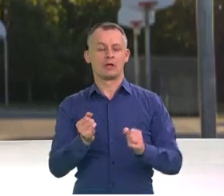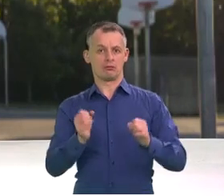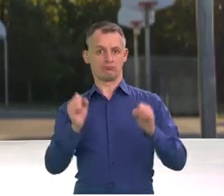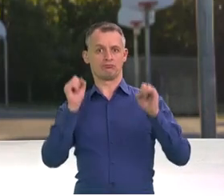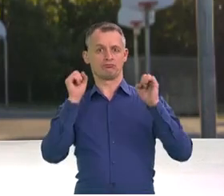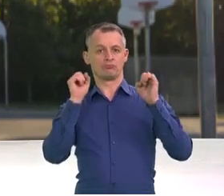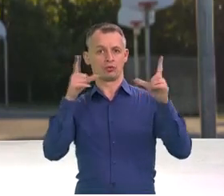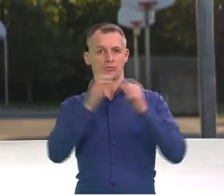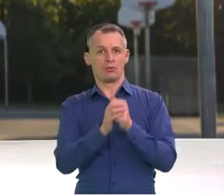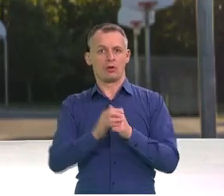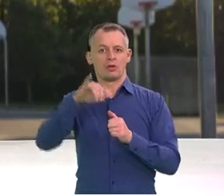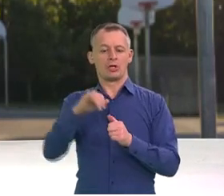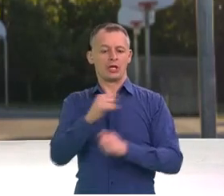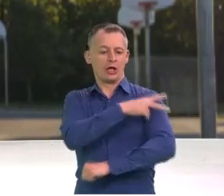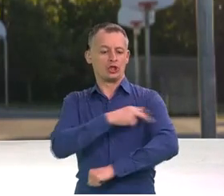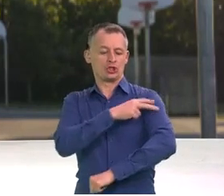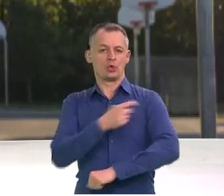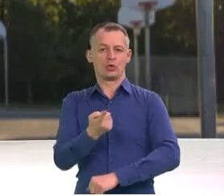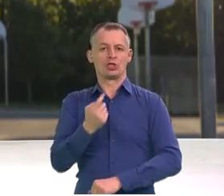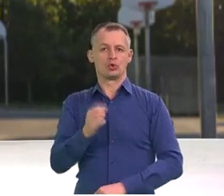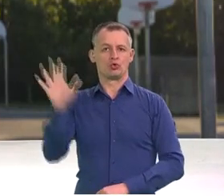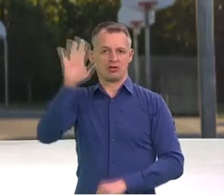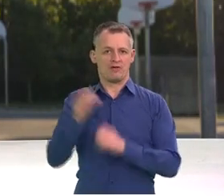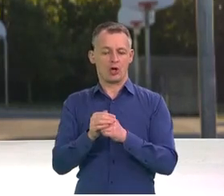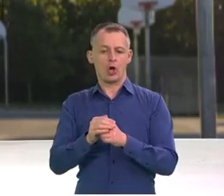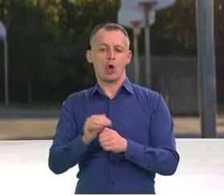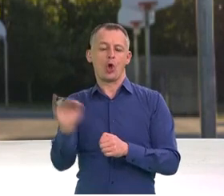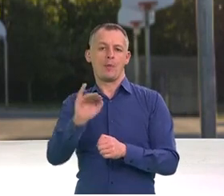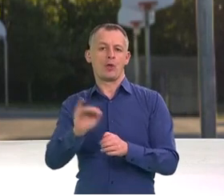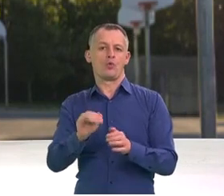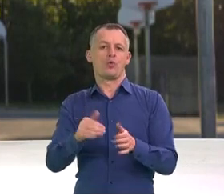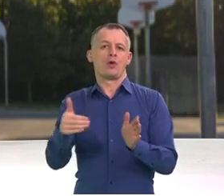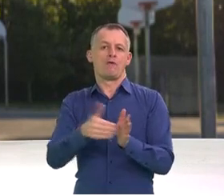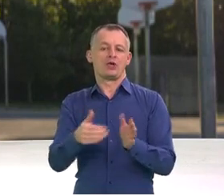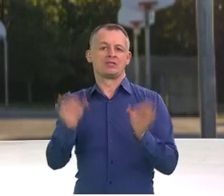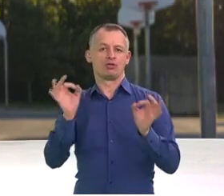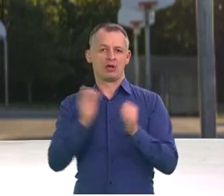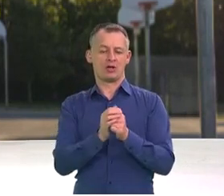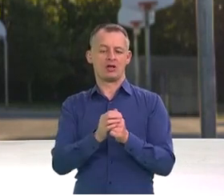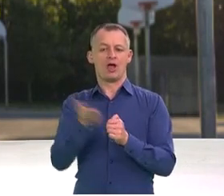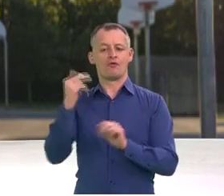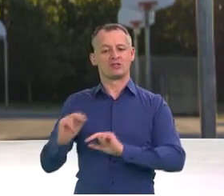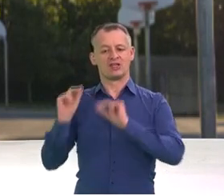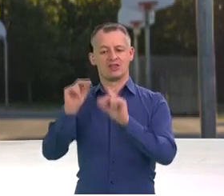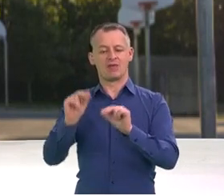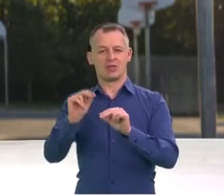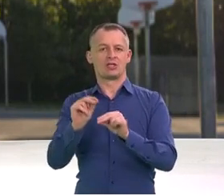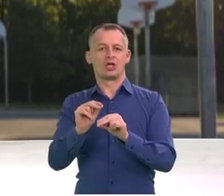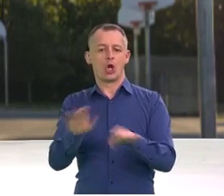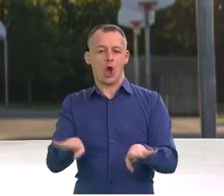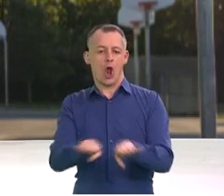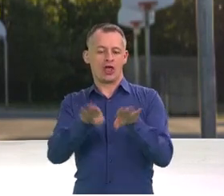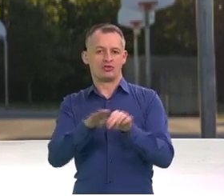Caz halucinant la un liceu din județul Suceava. Un elev cu nevoi speciale ar fi fost provocat de colegi să sară pe geam de la etajul al doilea al